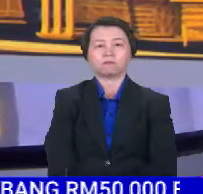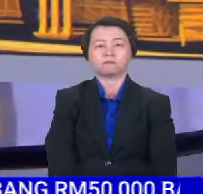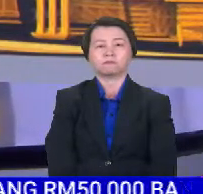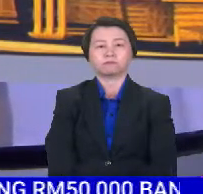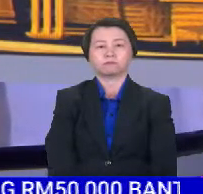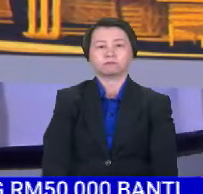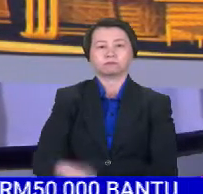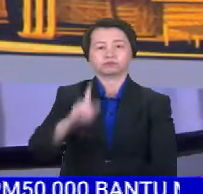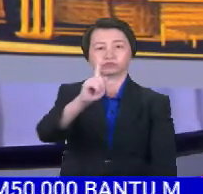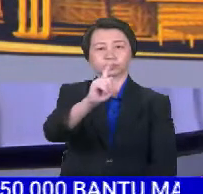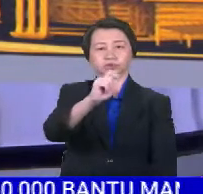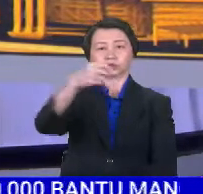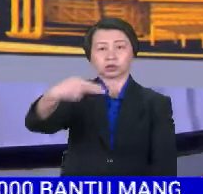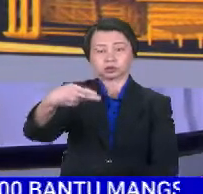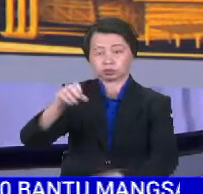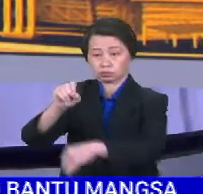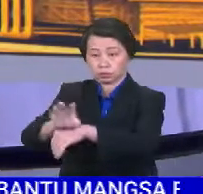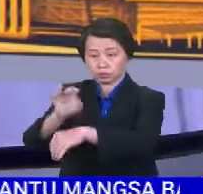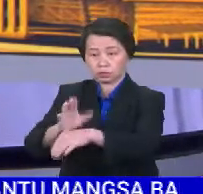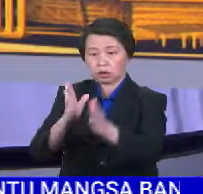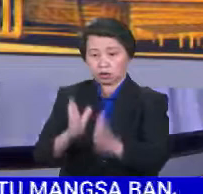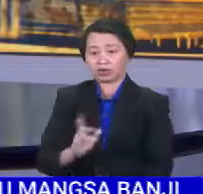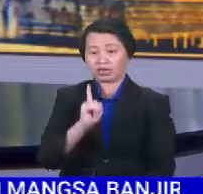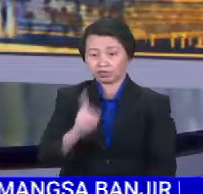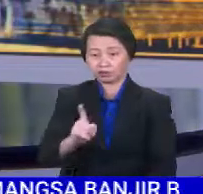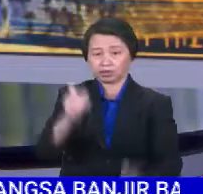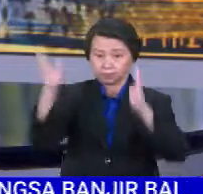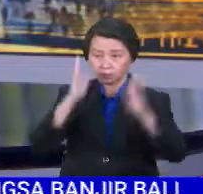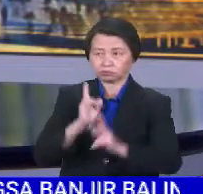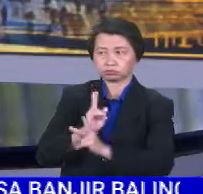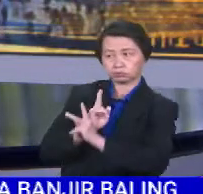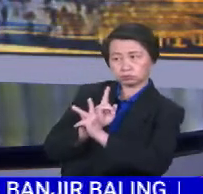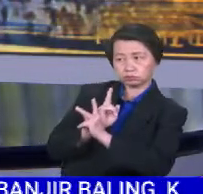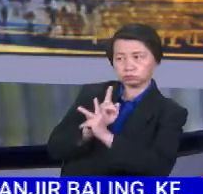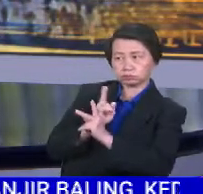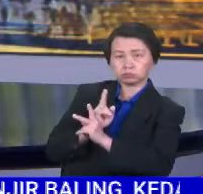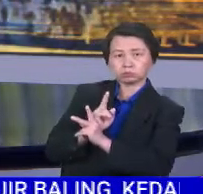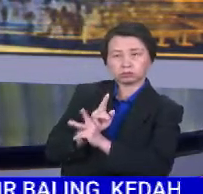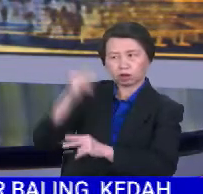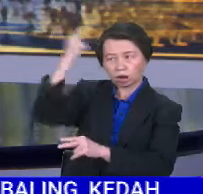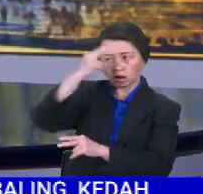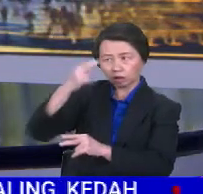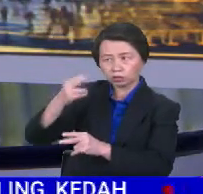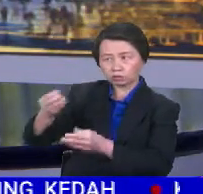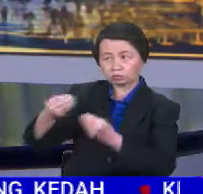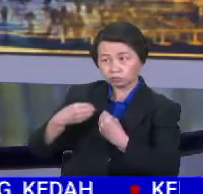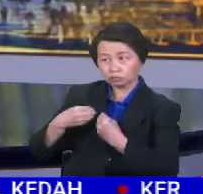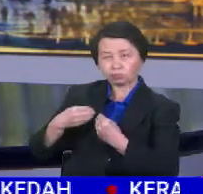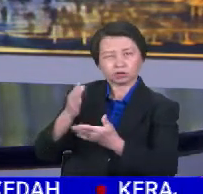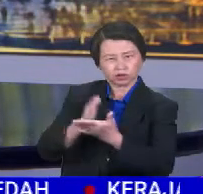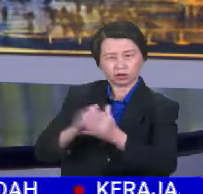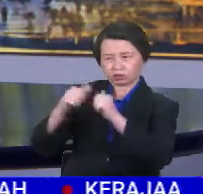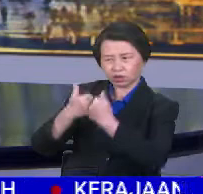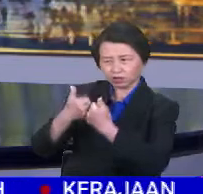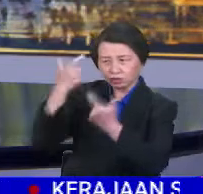Hai lembaga tabung Haji techman nasehati umat Islam negara ini supaya berhati-hati dengan PKS haji yang ditawarkan segelintir